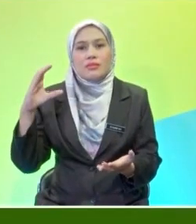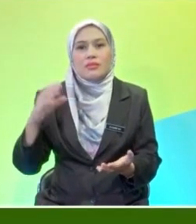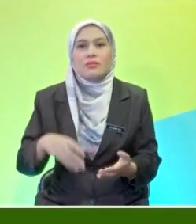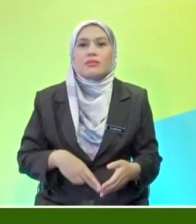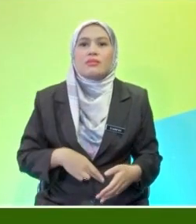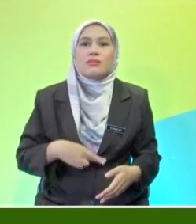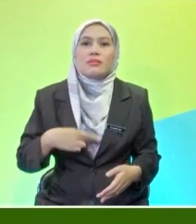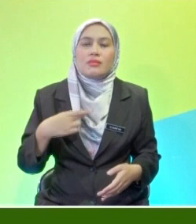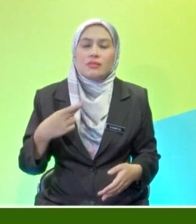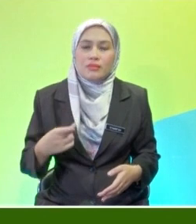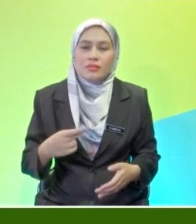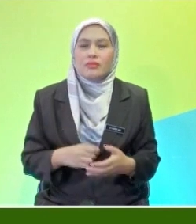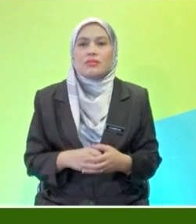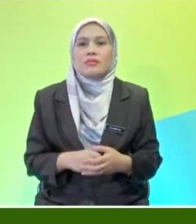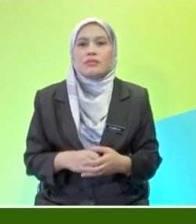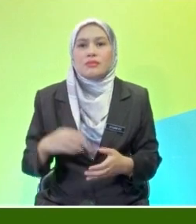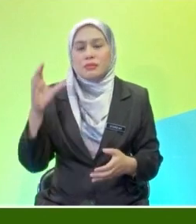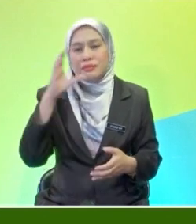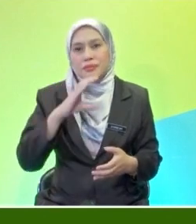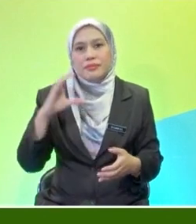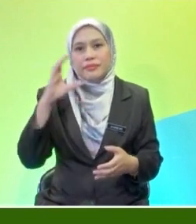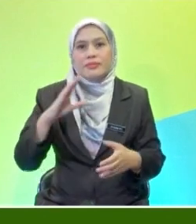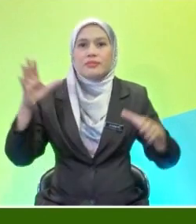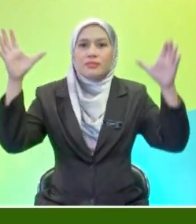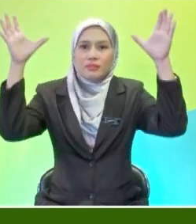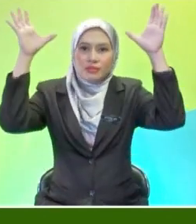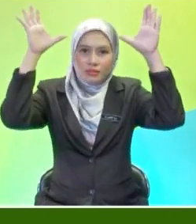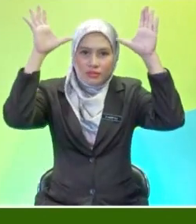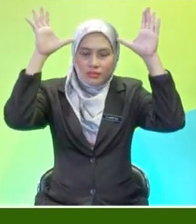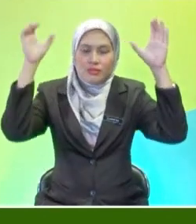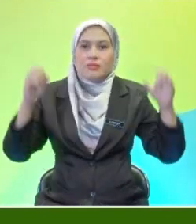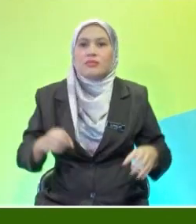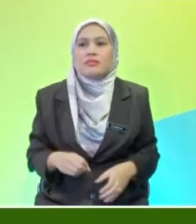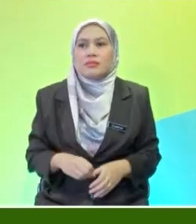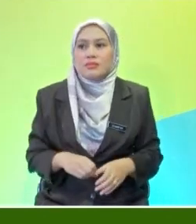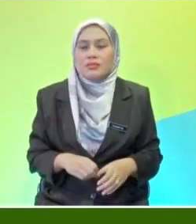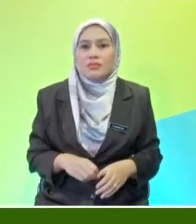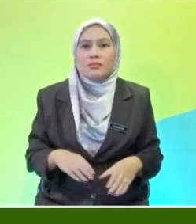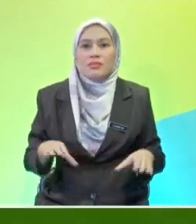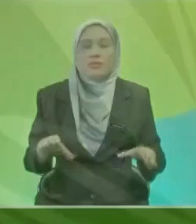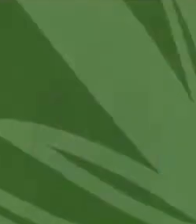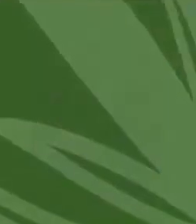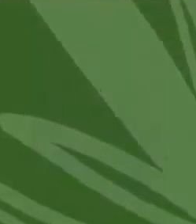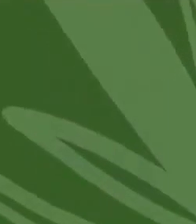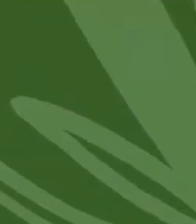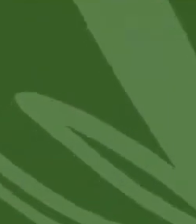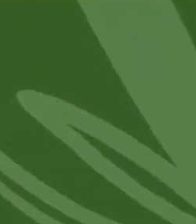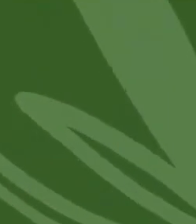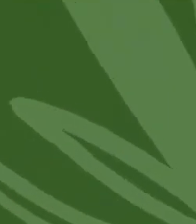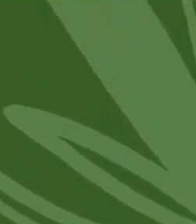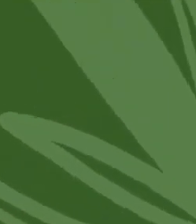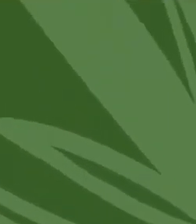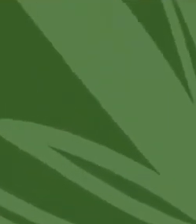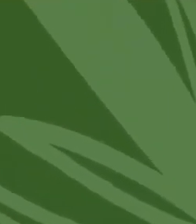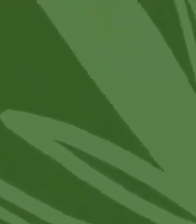perasaan. Mencari pakis tanduk rusa. Buat jualan pokok hiasan. Wah, dengan gaya sekali